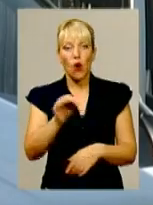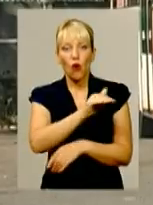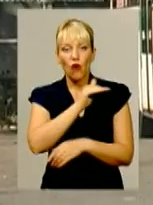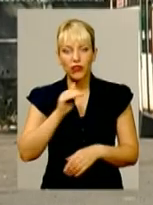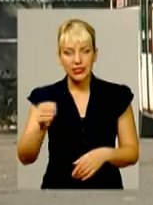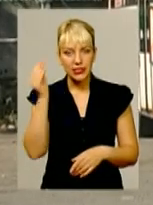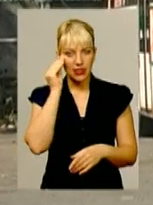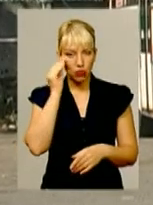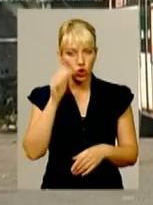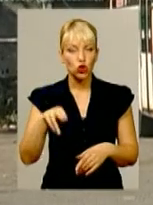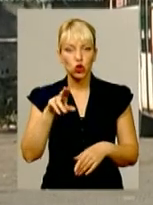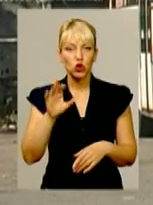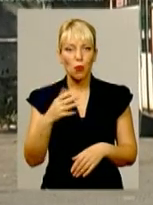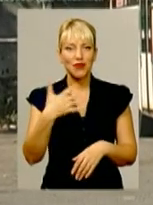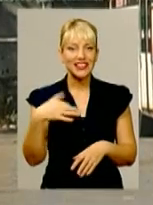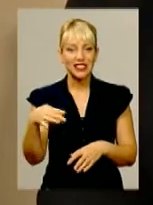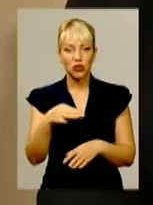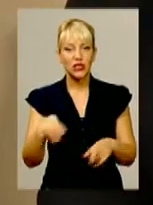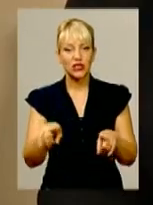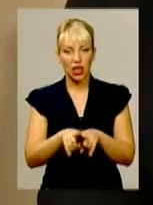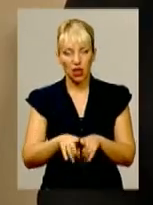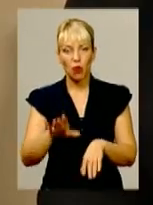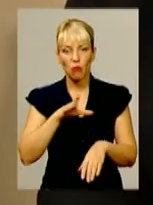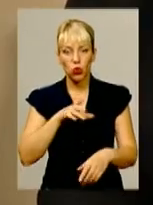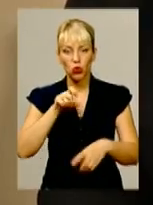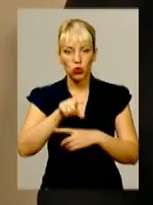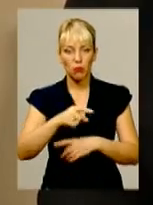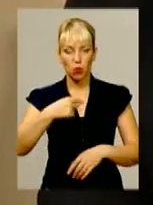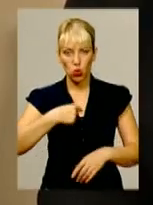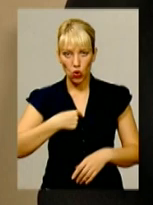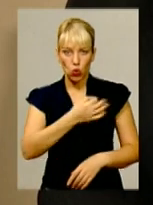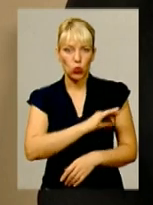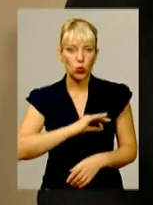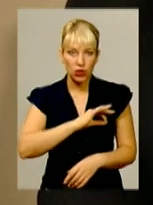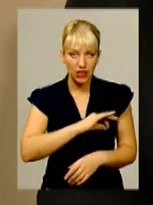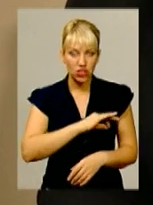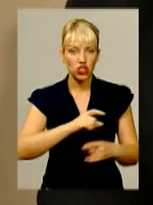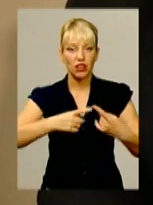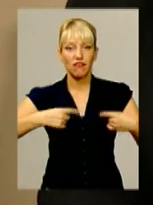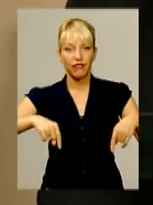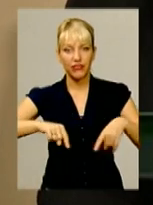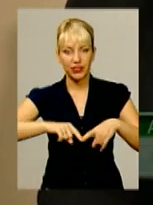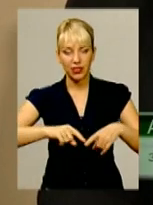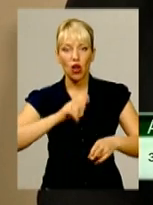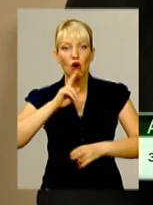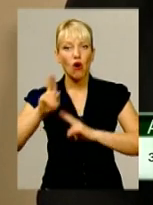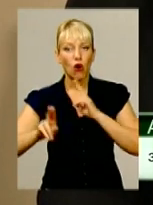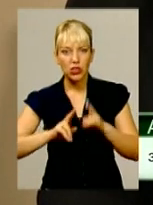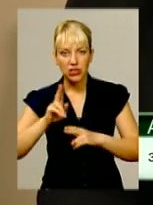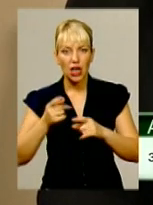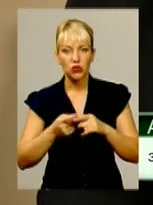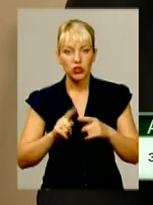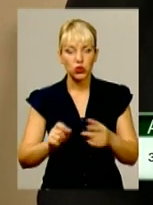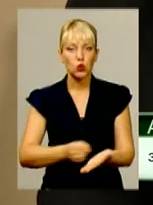навколо заповітних 50 копійок така. Було доручено мною юридичному відділу оскаржувати дану